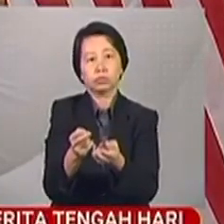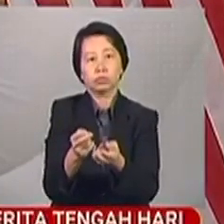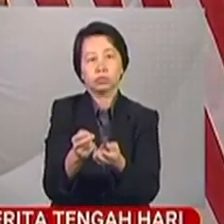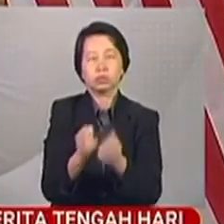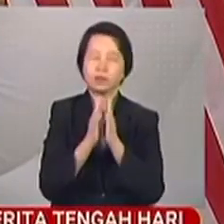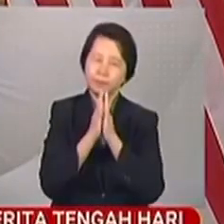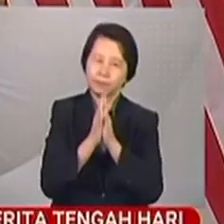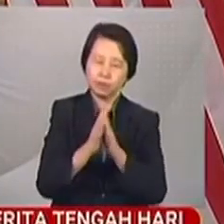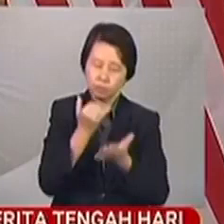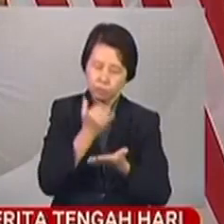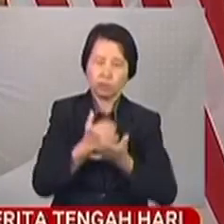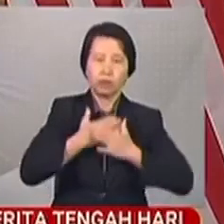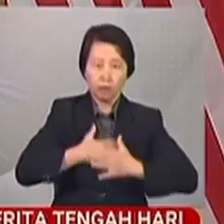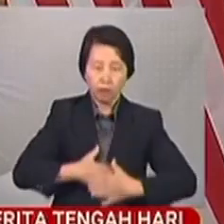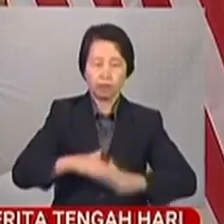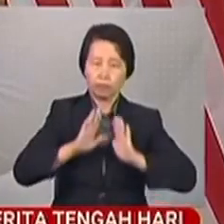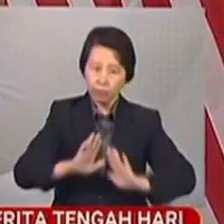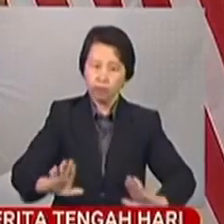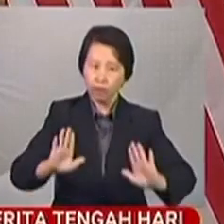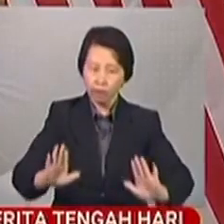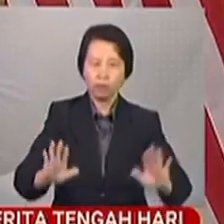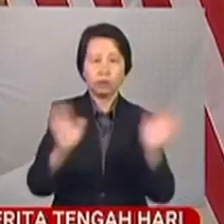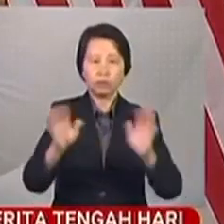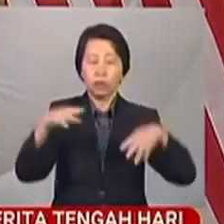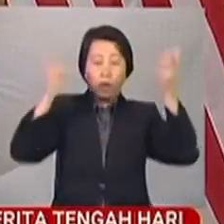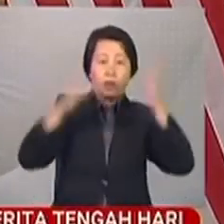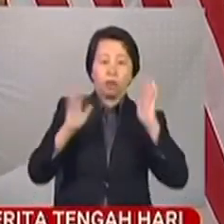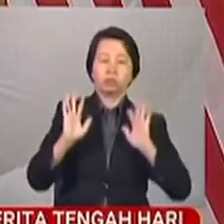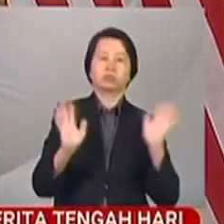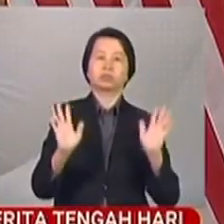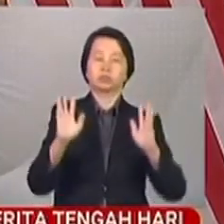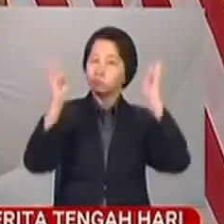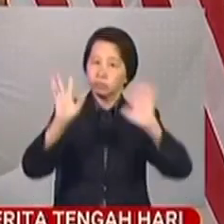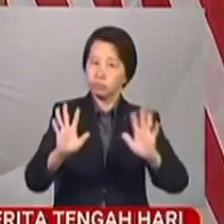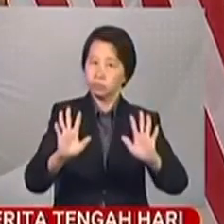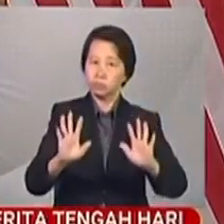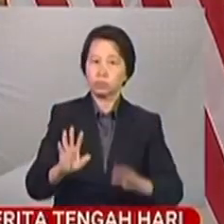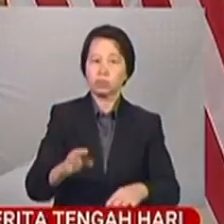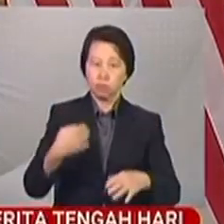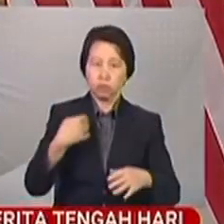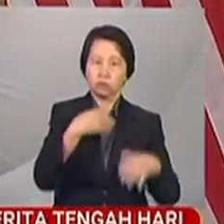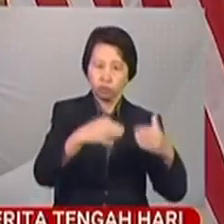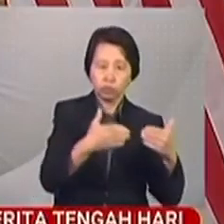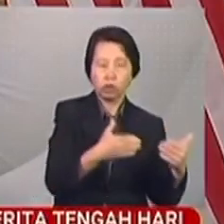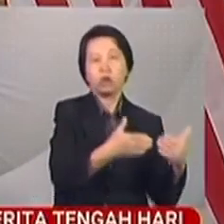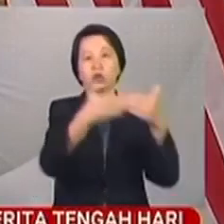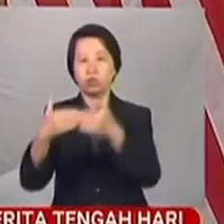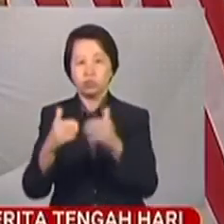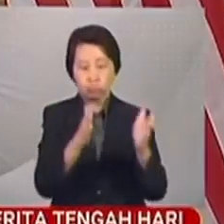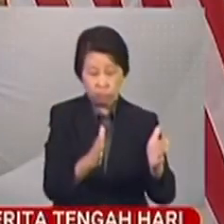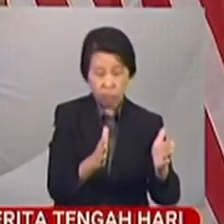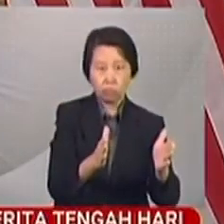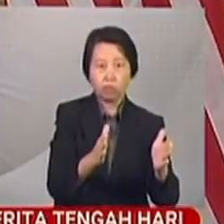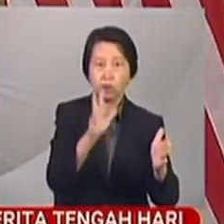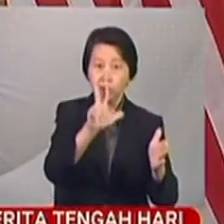Hai please stay come don't Panic Lagi bantu we have Extended the Movement control